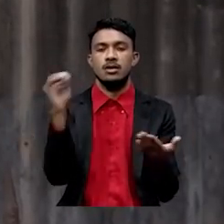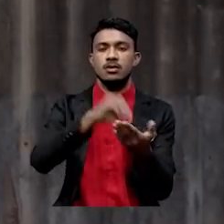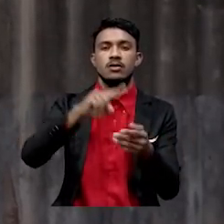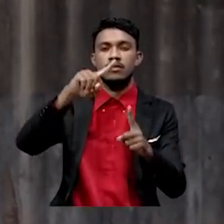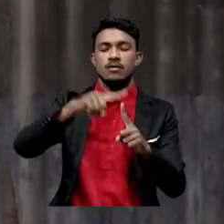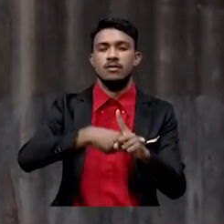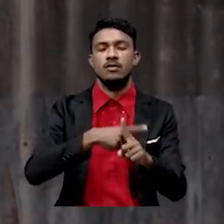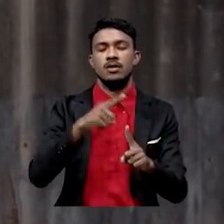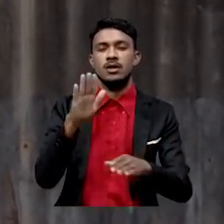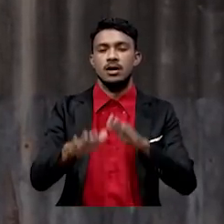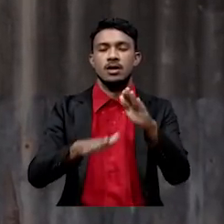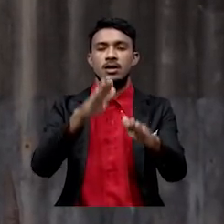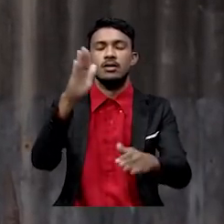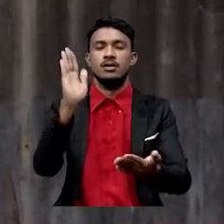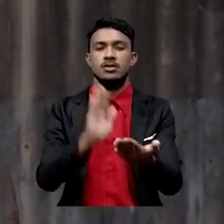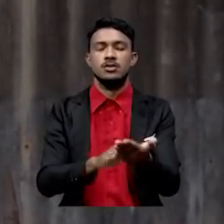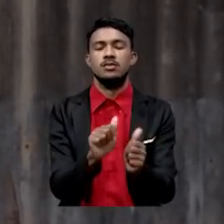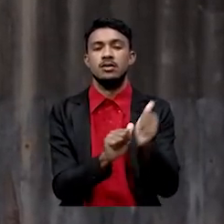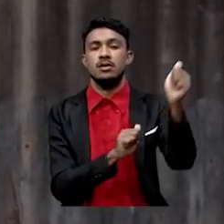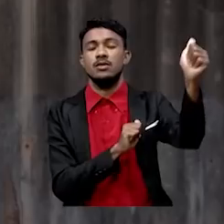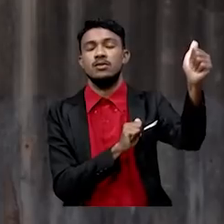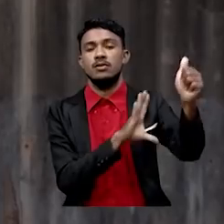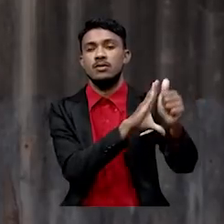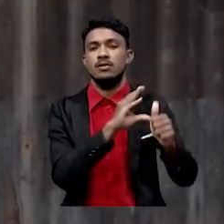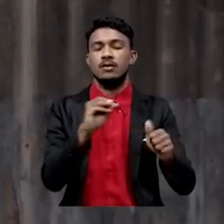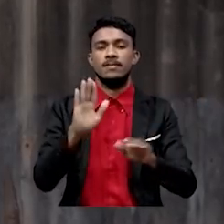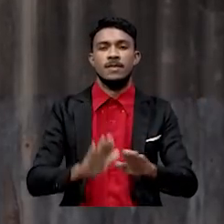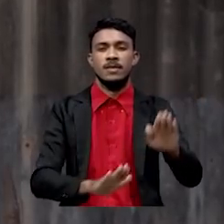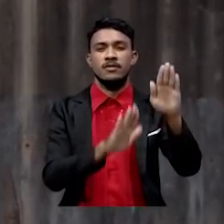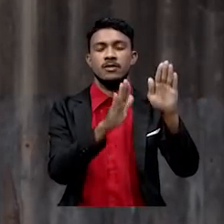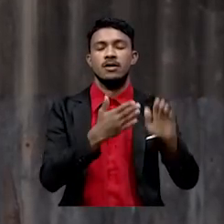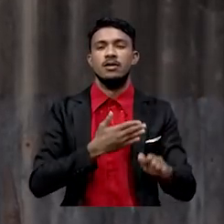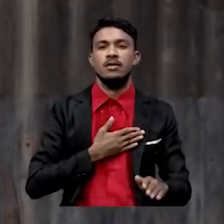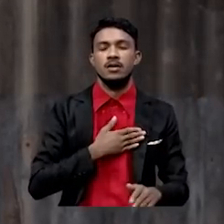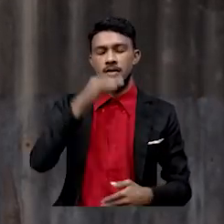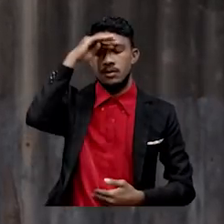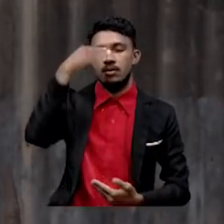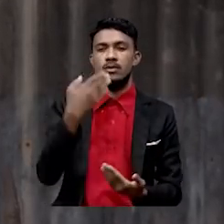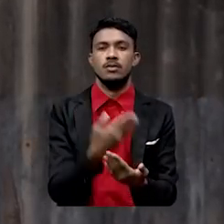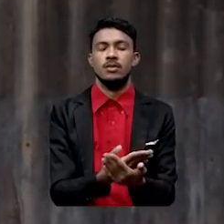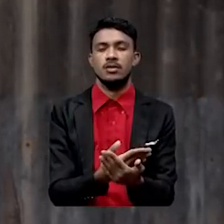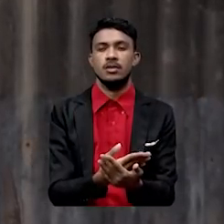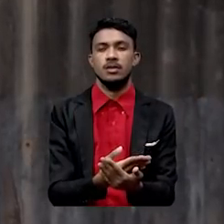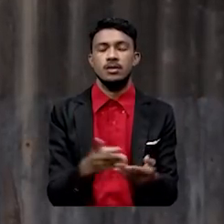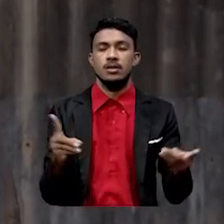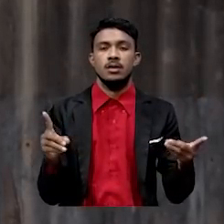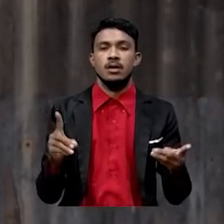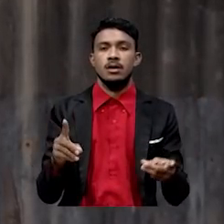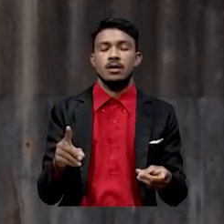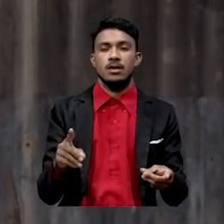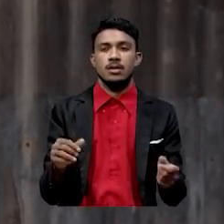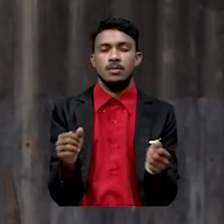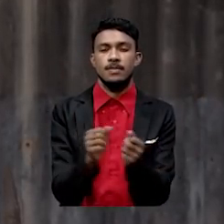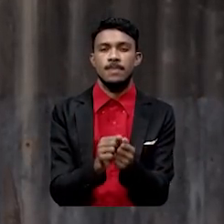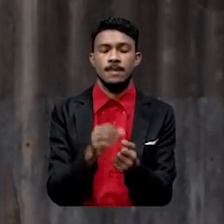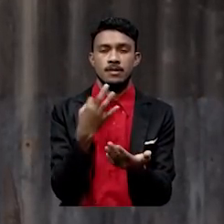do. Amin ya foh fatu. Anu uang fahe. Pali 15 ni hab target pa